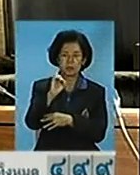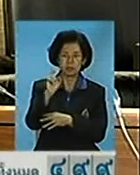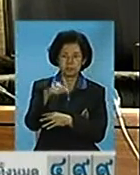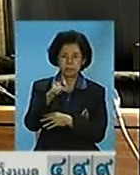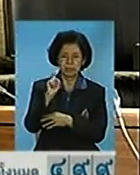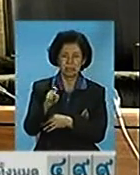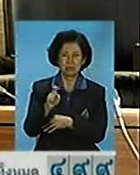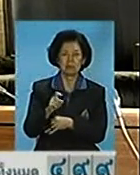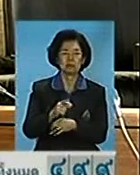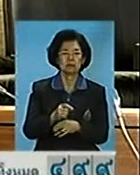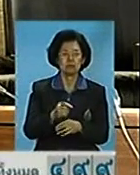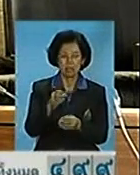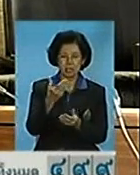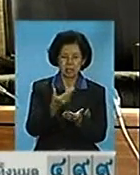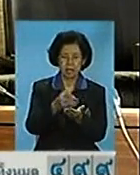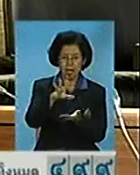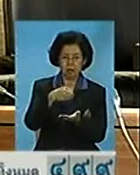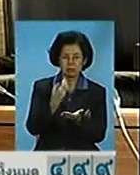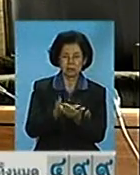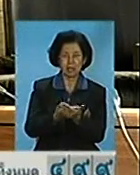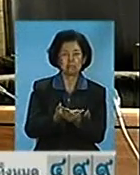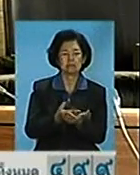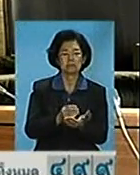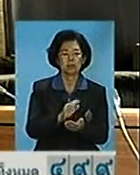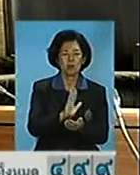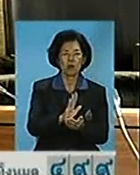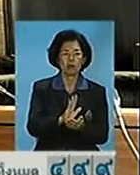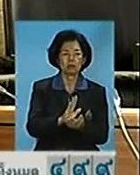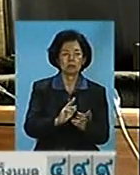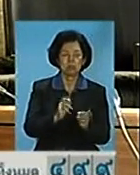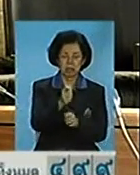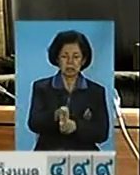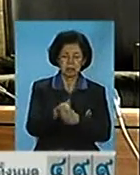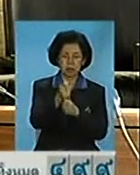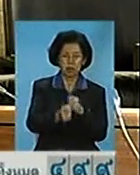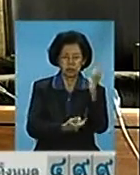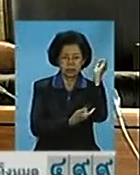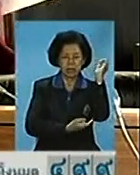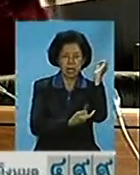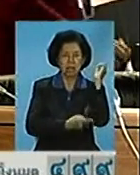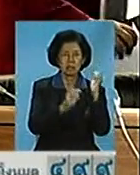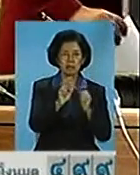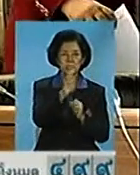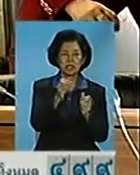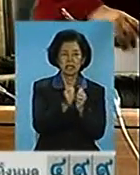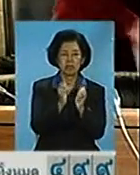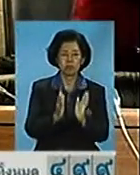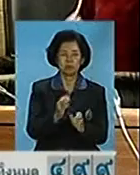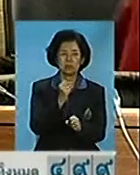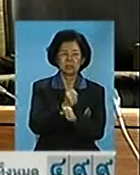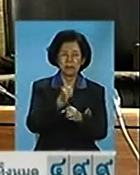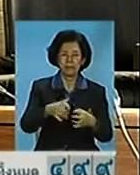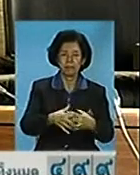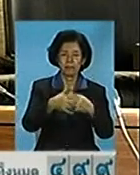80-90% ตอนนี้ถ้าเผื่อจะเอาเงินส่วนนี้ที่เป็นของเกษตรกรชาวยางไปใช้กับผู้ประกอบการนั้น